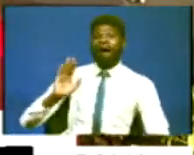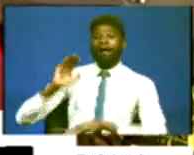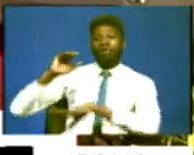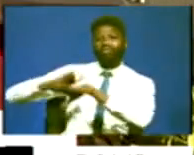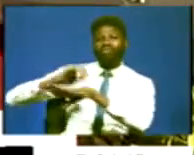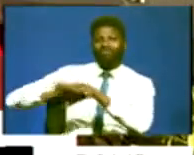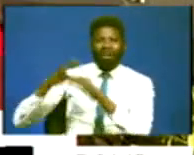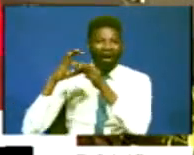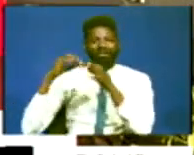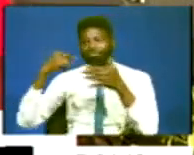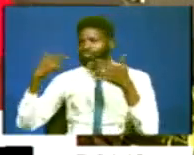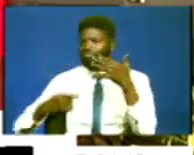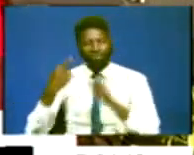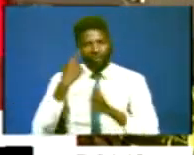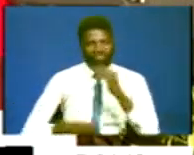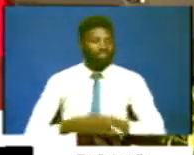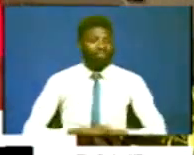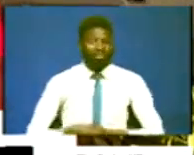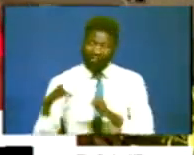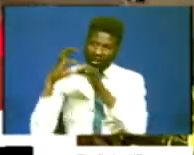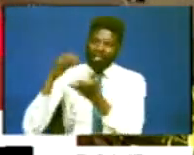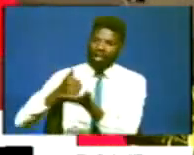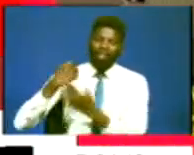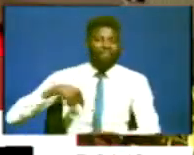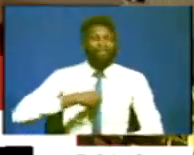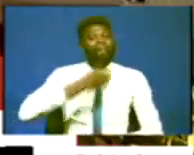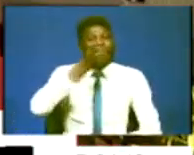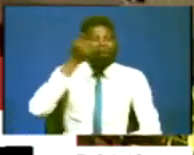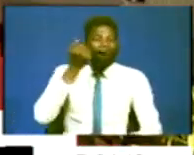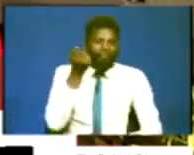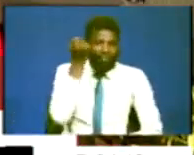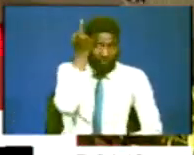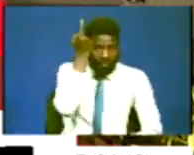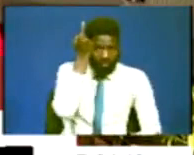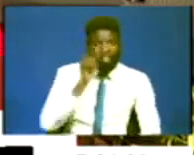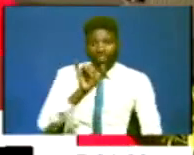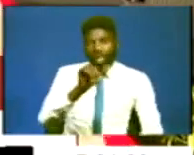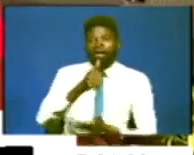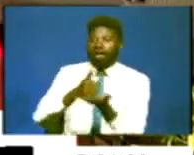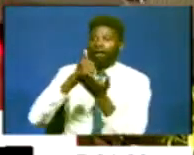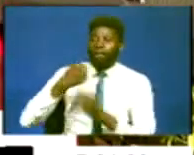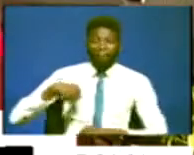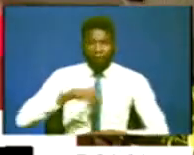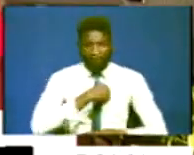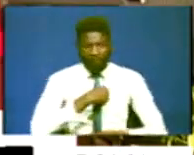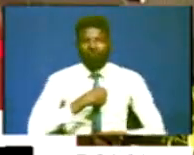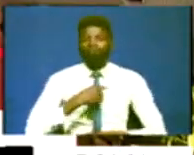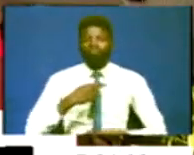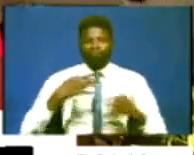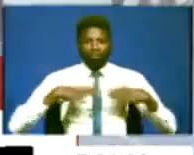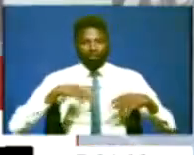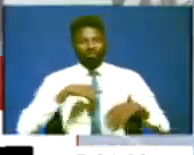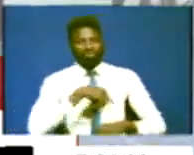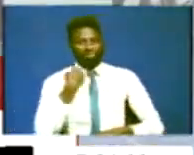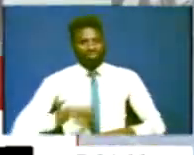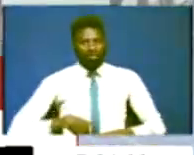better understanding. If we get a better understanding, that can tie up us, tie up between Chinese people and Kenyan